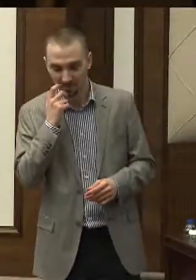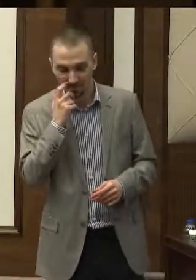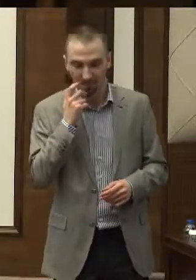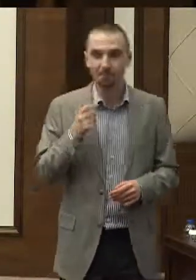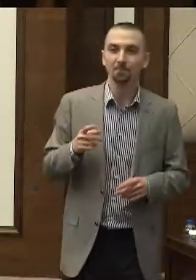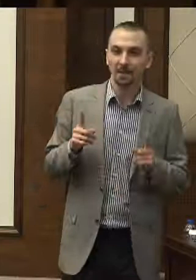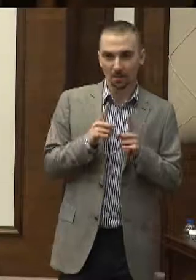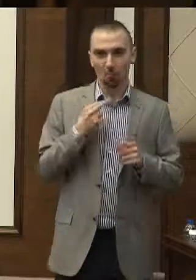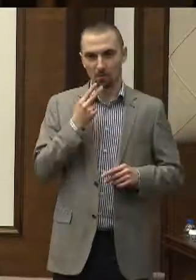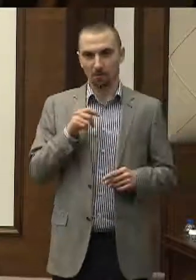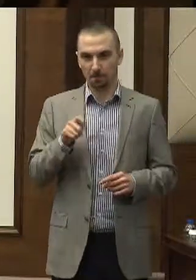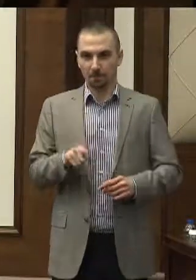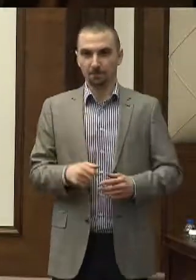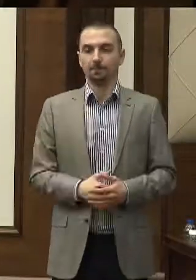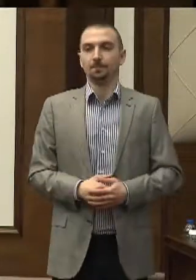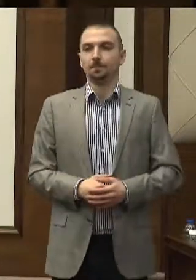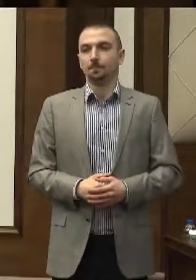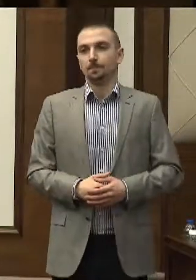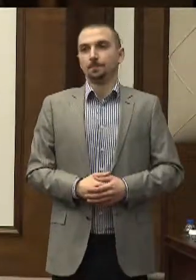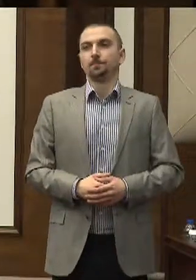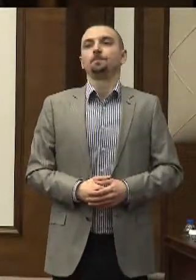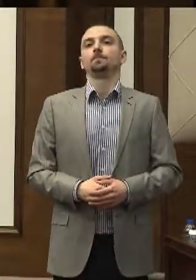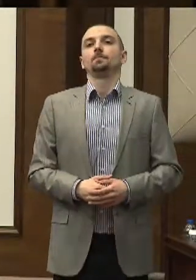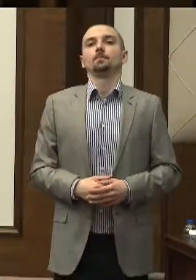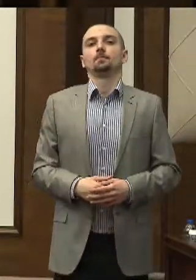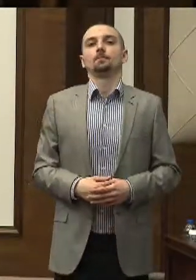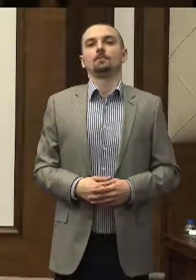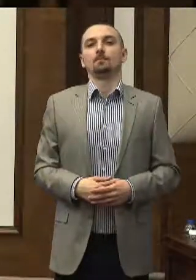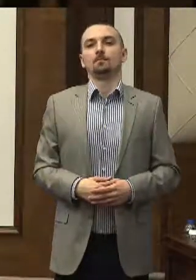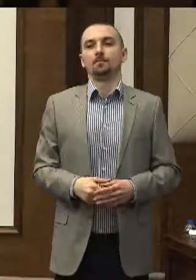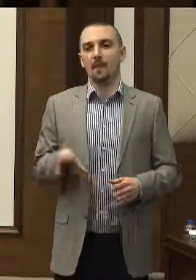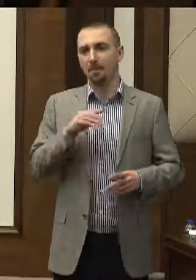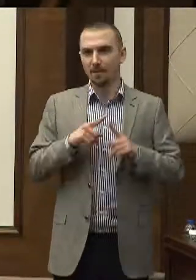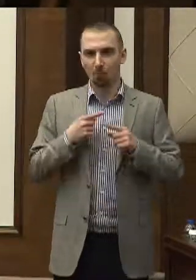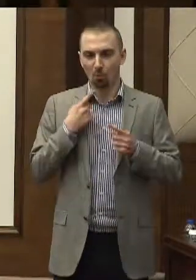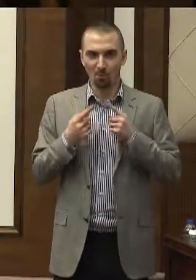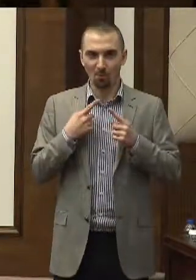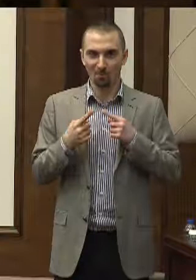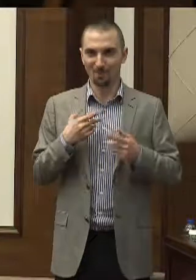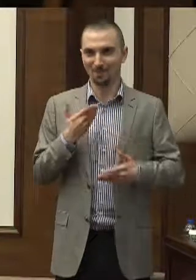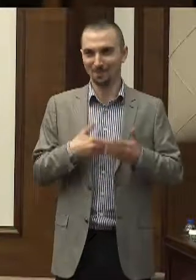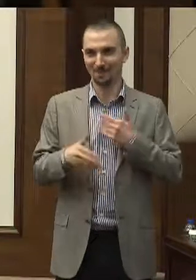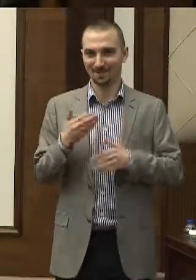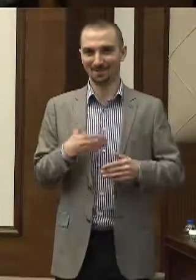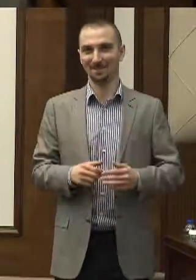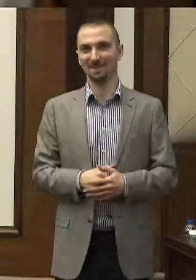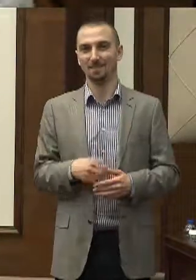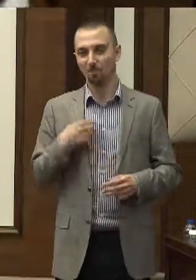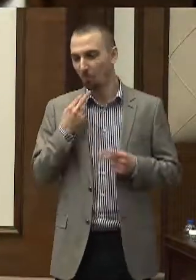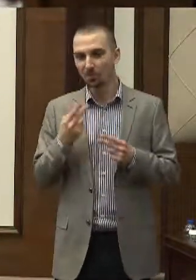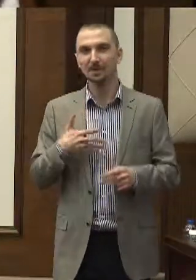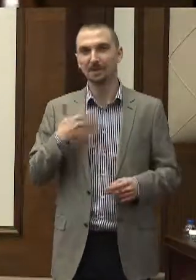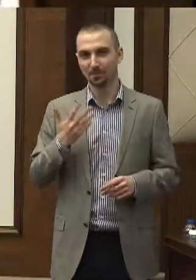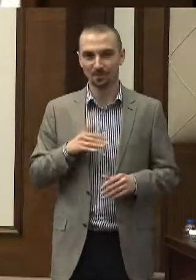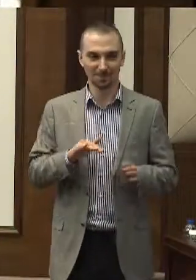yapacaktım. İki, Sayın Başkanım, siyaset zaten içimiz dışımız siyaset olmuş. Onunla ilgili söz istemedim. Ben